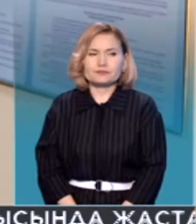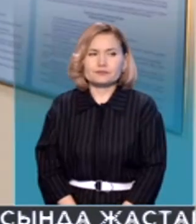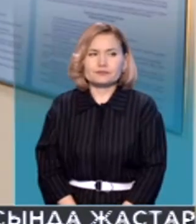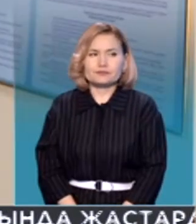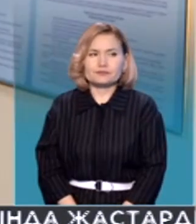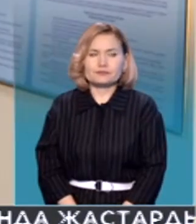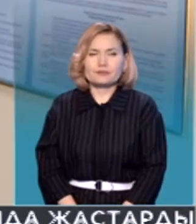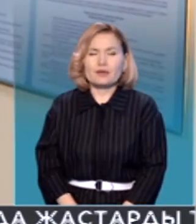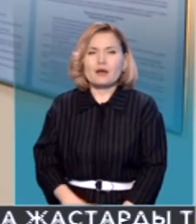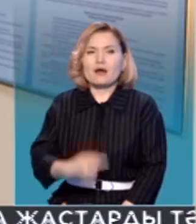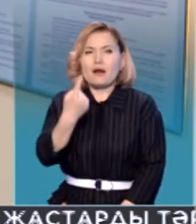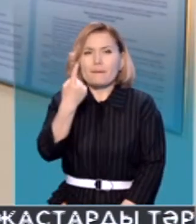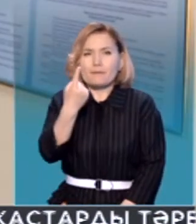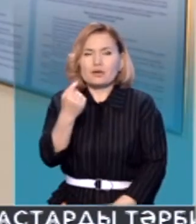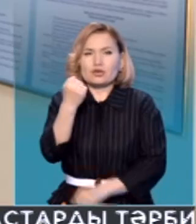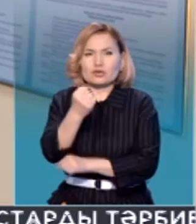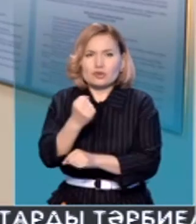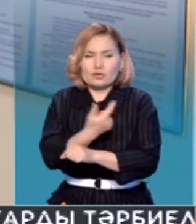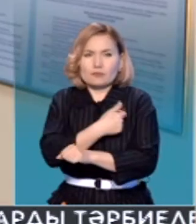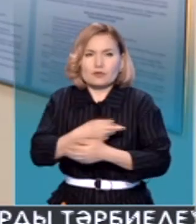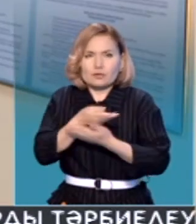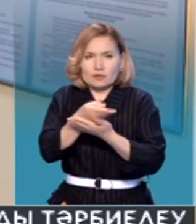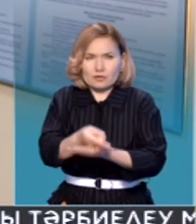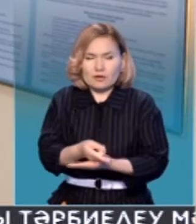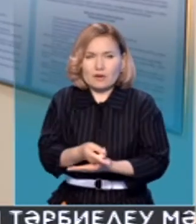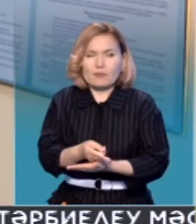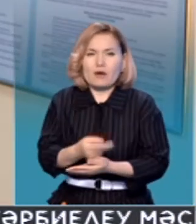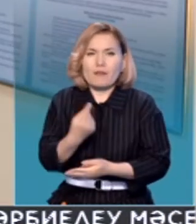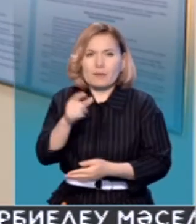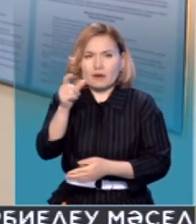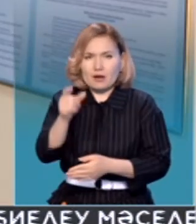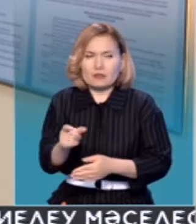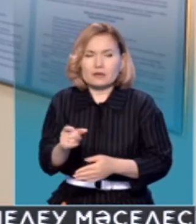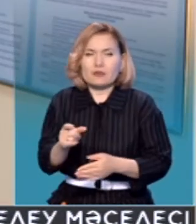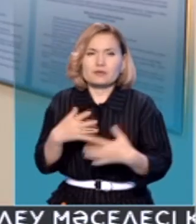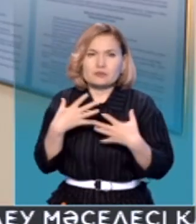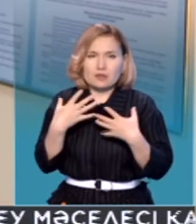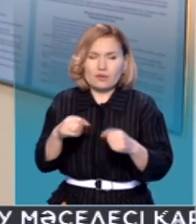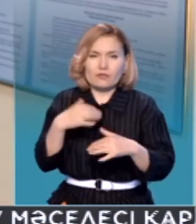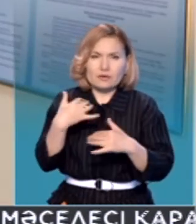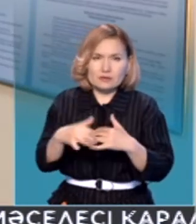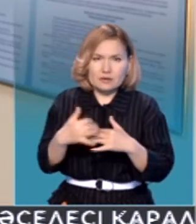Біреуі бізде қалды, қазір жолына қосының жағдайы тұрақтанды.